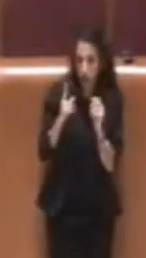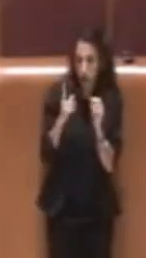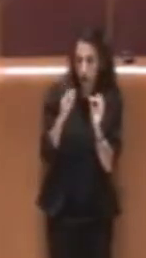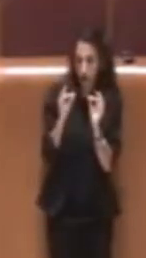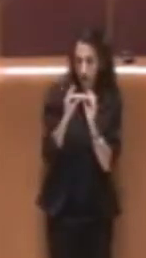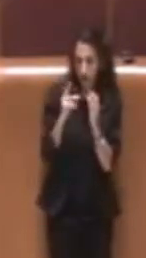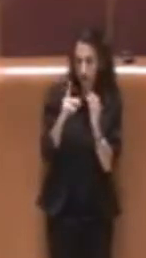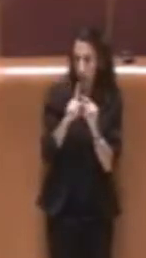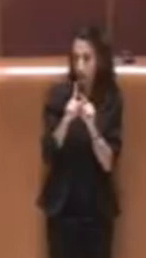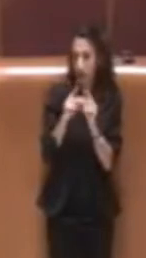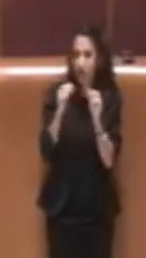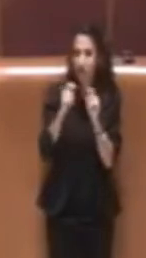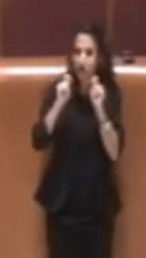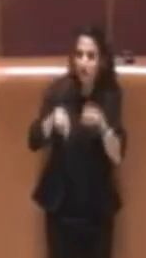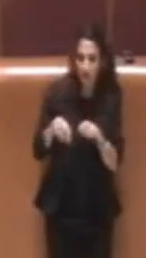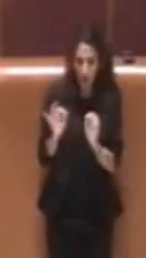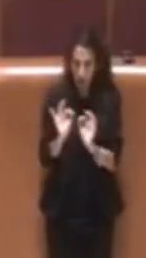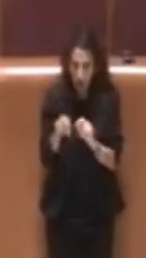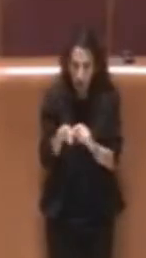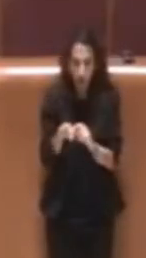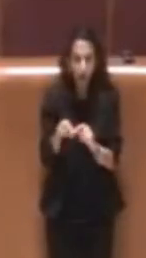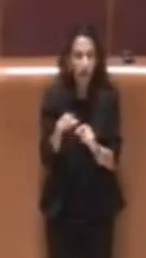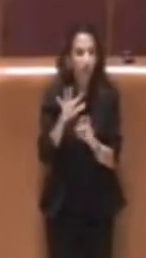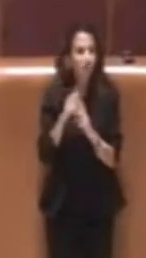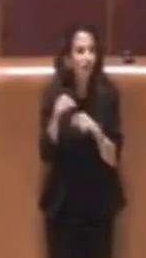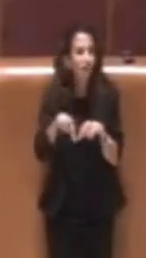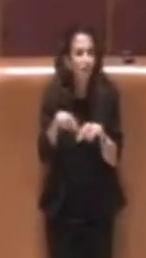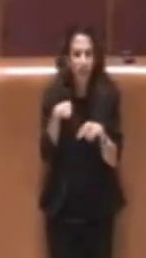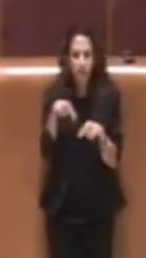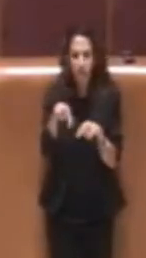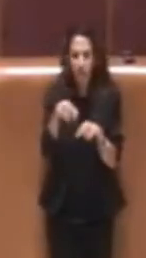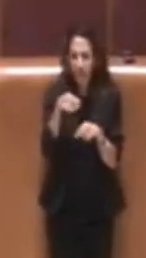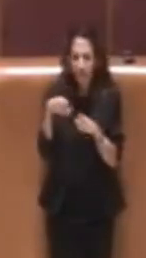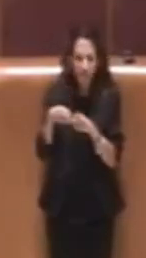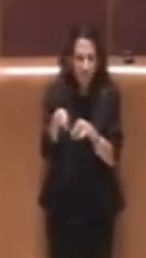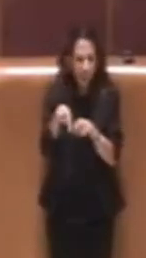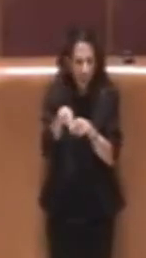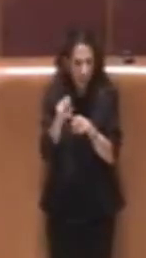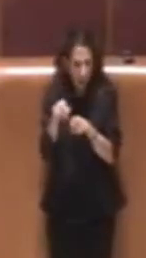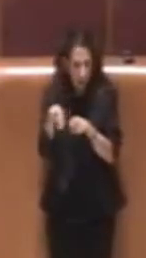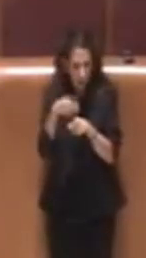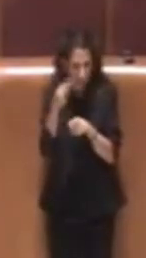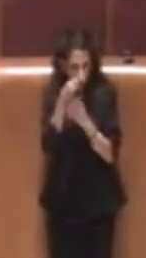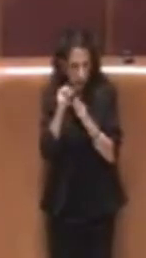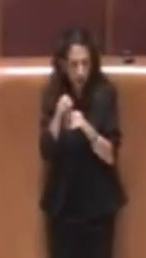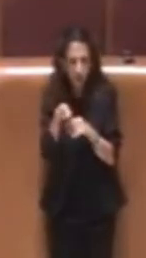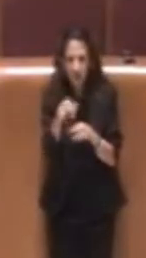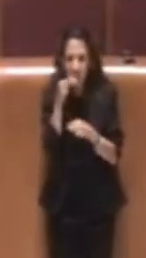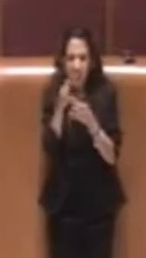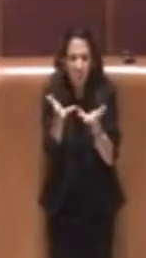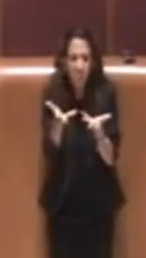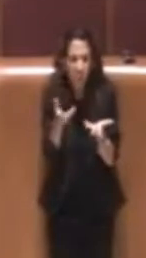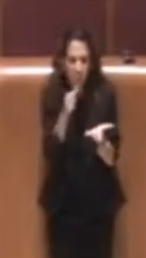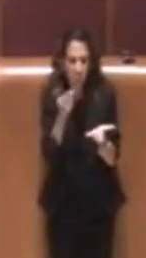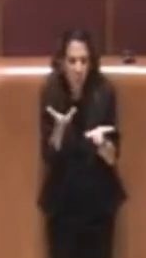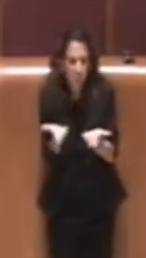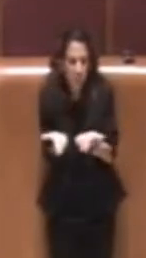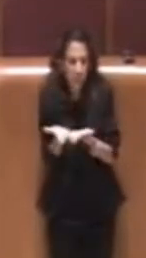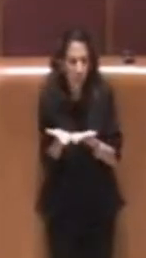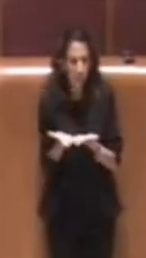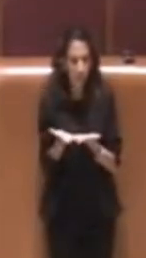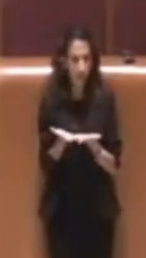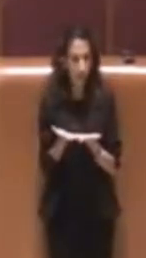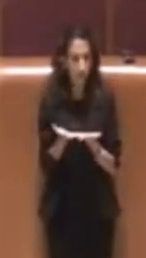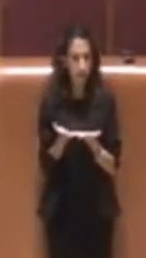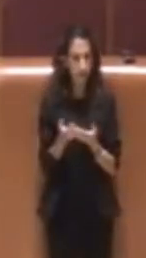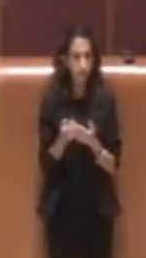ha. Eppure oggi noi abbiamo un esito rispetto a un lavoro che è stato